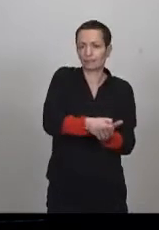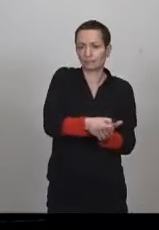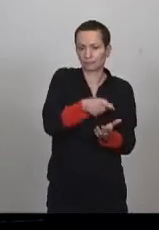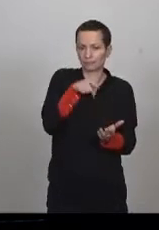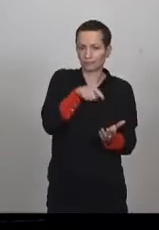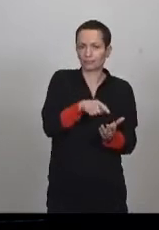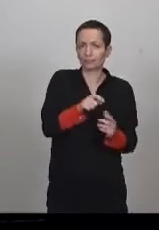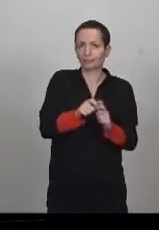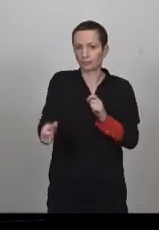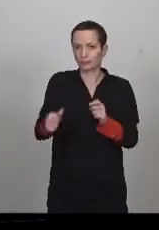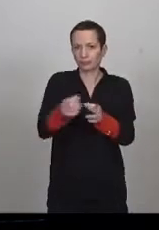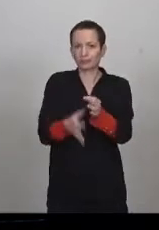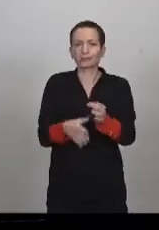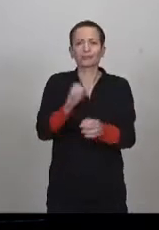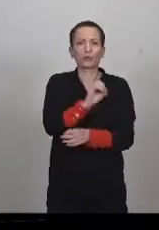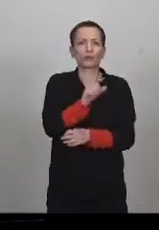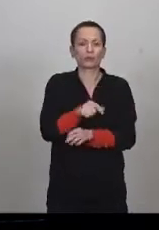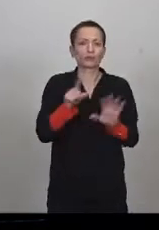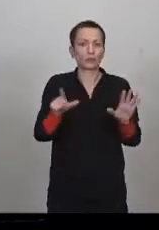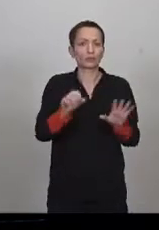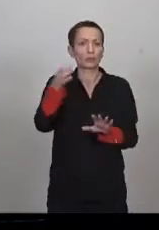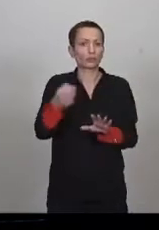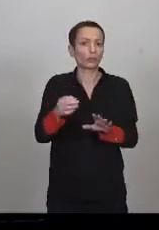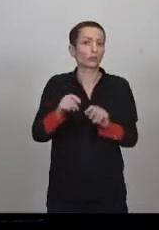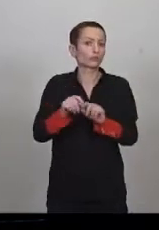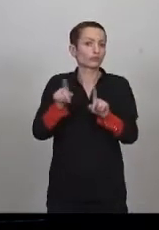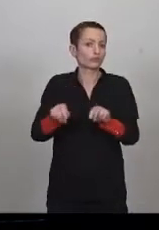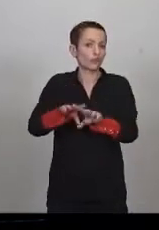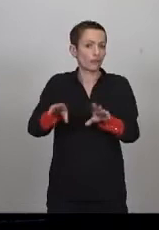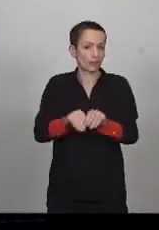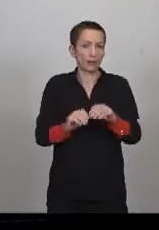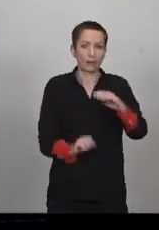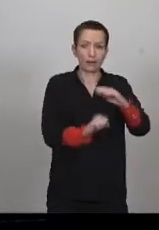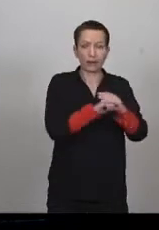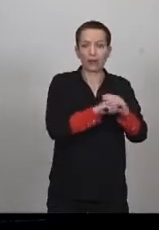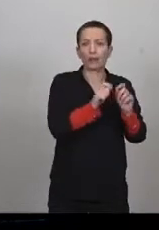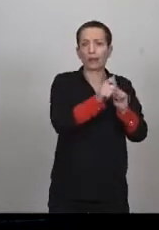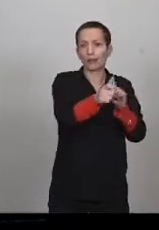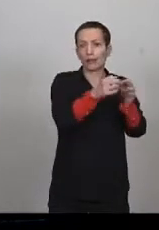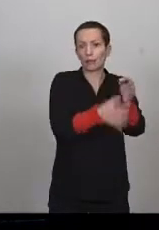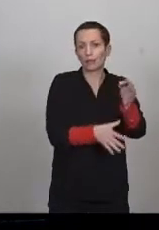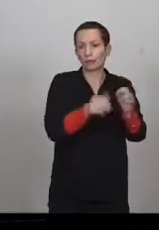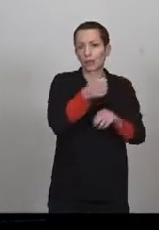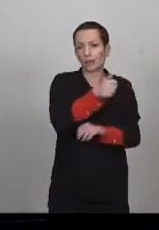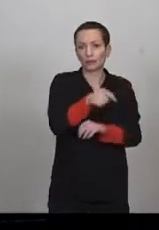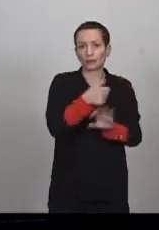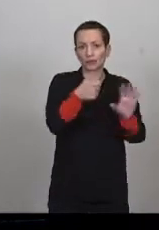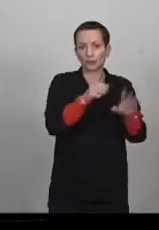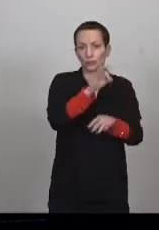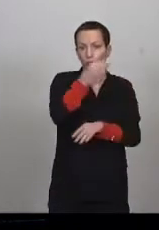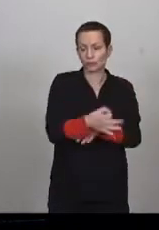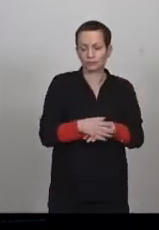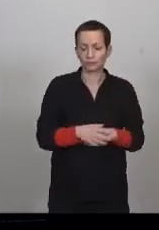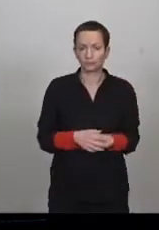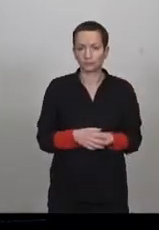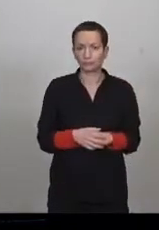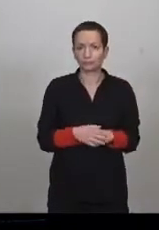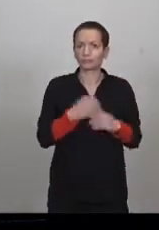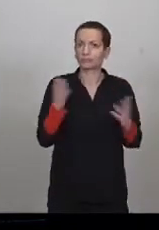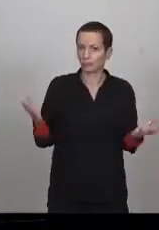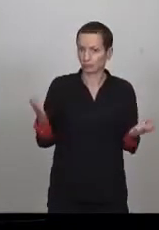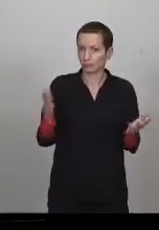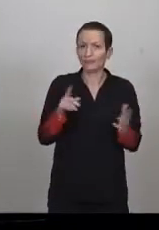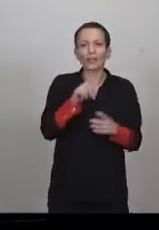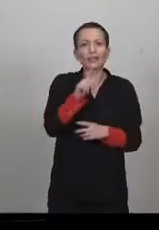de 0,7% pour le budget familial et pour le tarif le plus haut, un impact de 1,6%. Alors que dans la